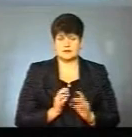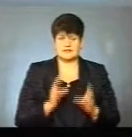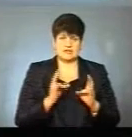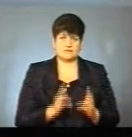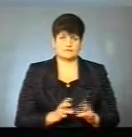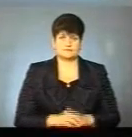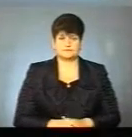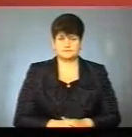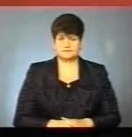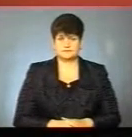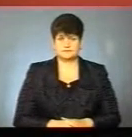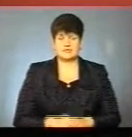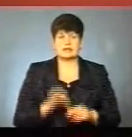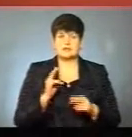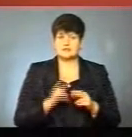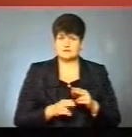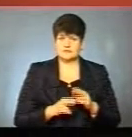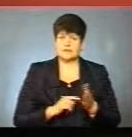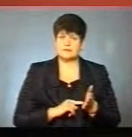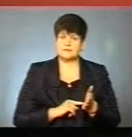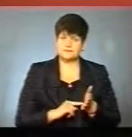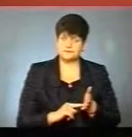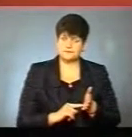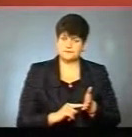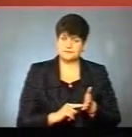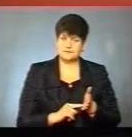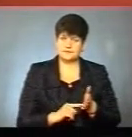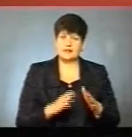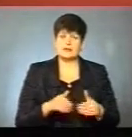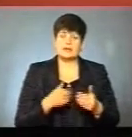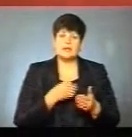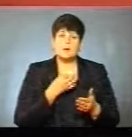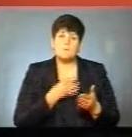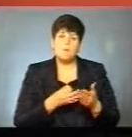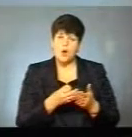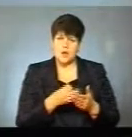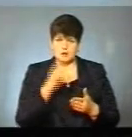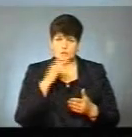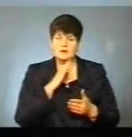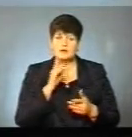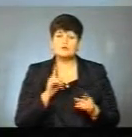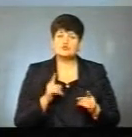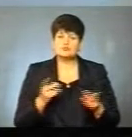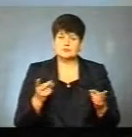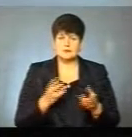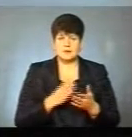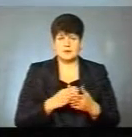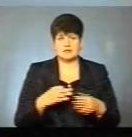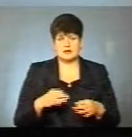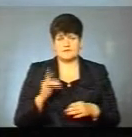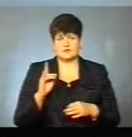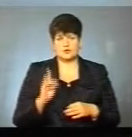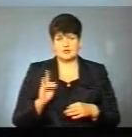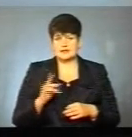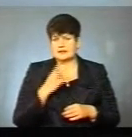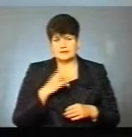травмування. І на завершення, наголосіть, дайте пораду батькам. Чому саме варто мати автокрісло, не дивлячись